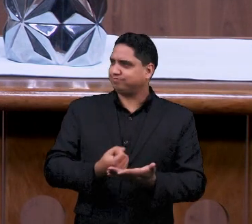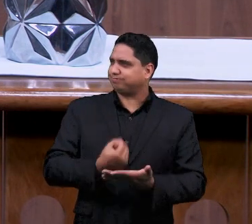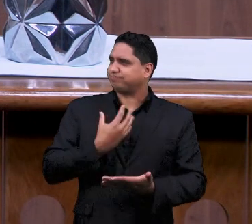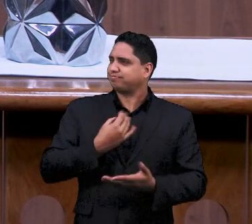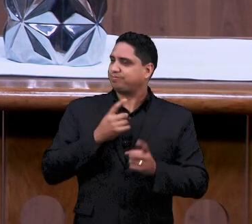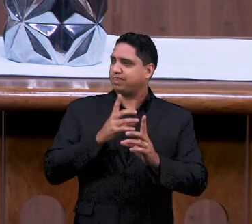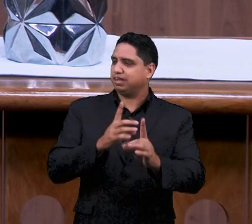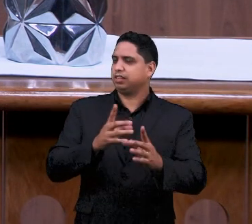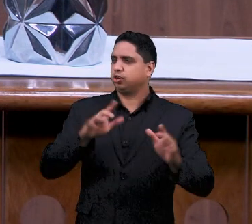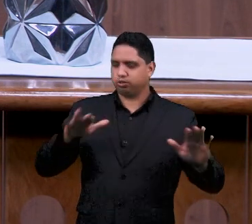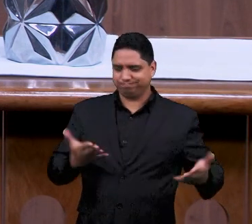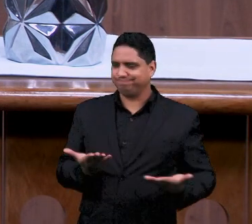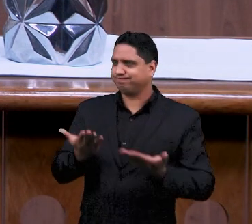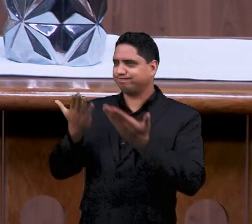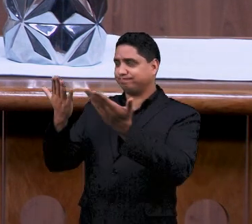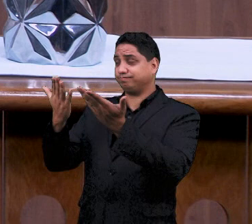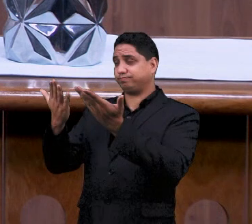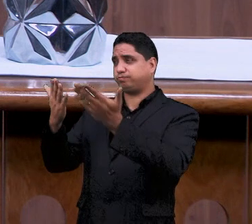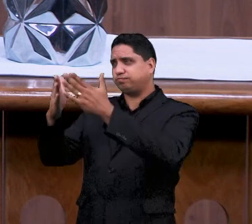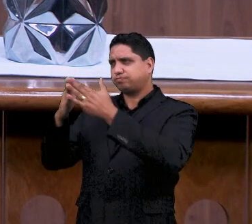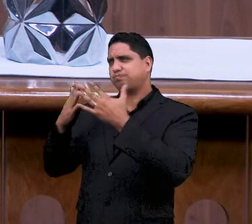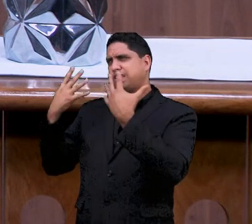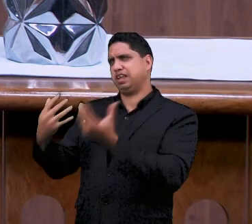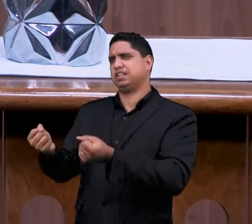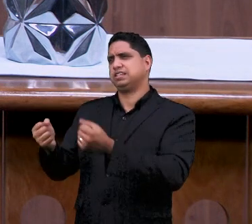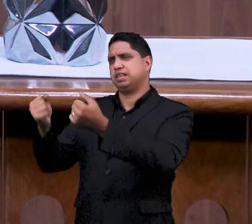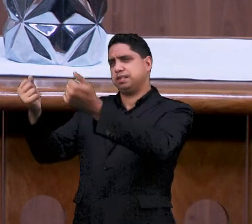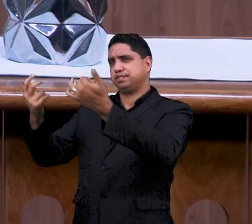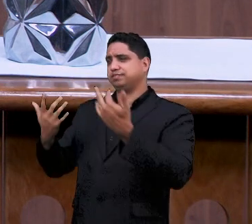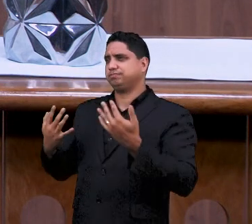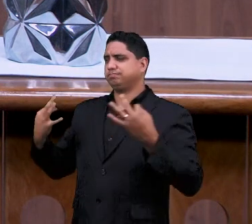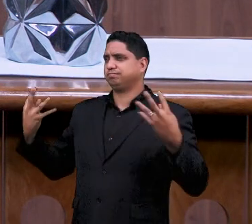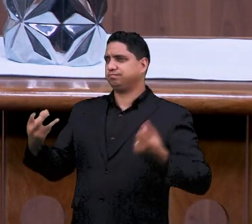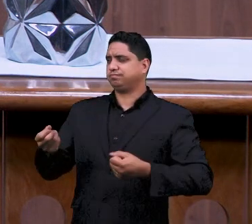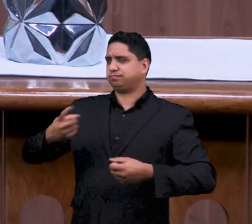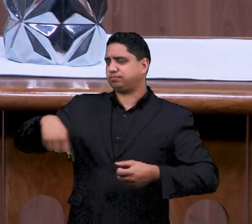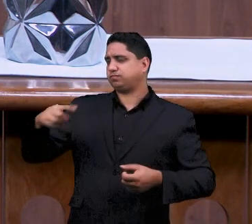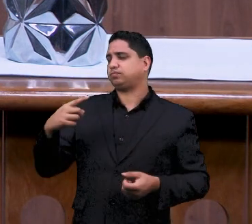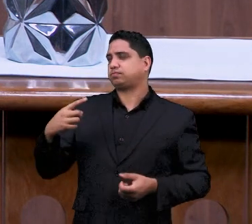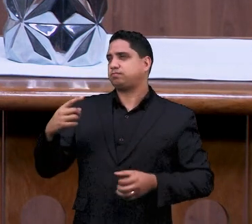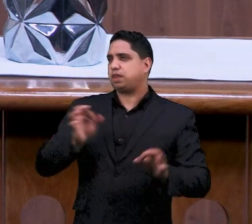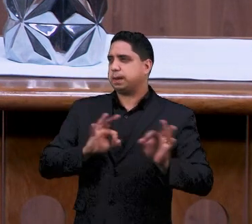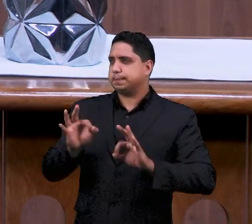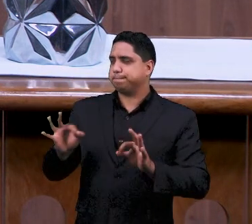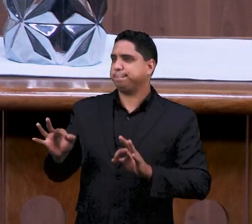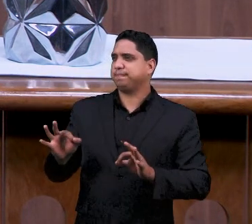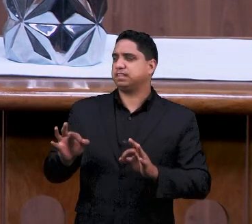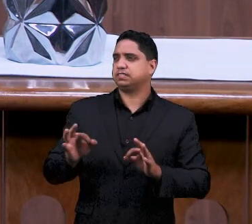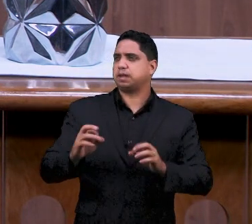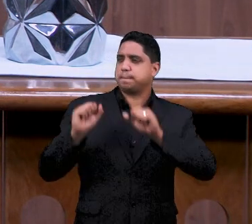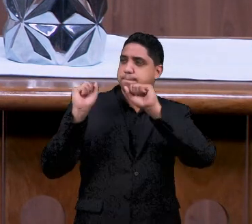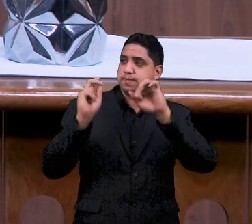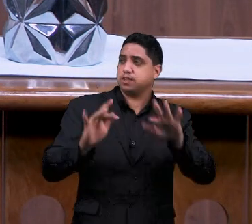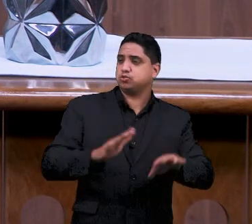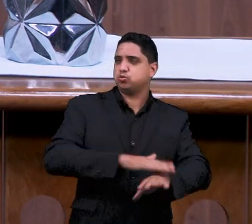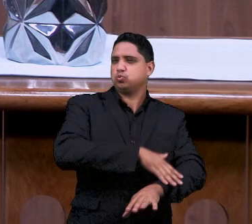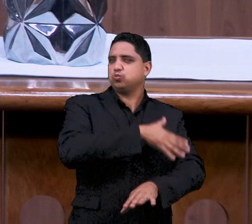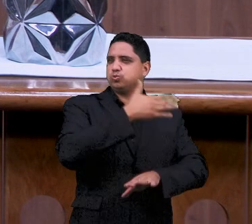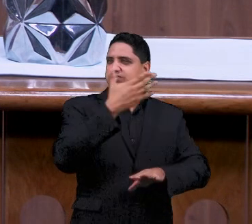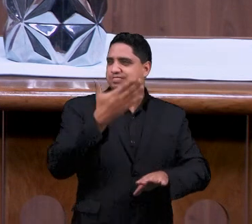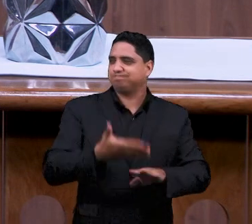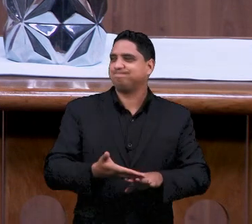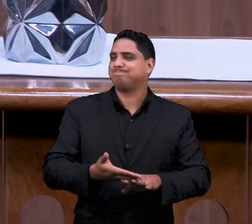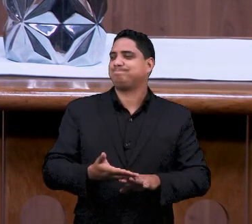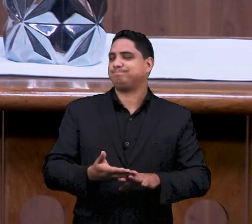sur ton autel. Nous demandons que tu puisses recevoir. Bénis-nous, bénis à tous, prépare-nous pour les autres bénédictions que nous avons recevoir le long de